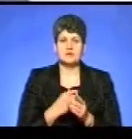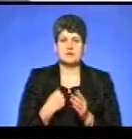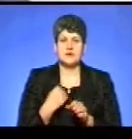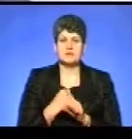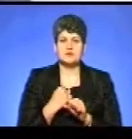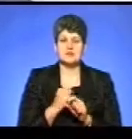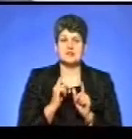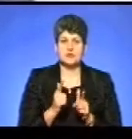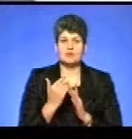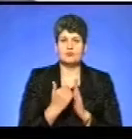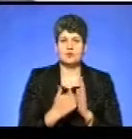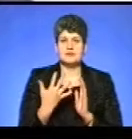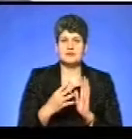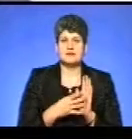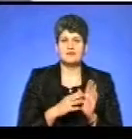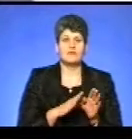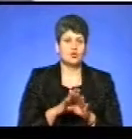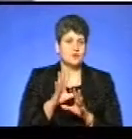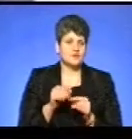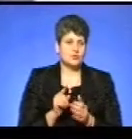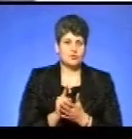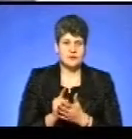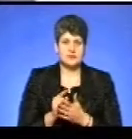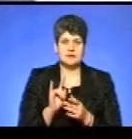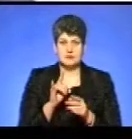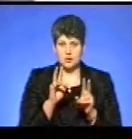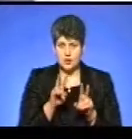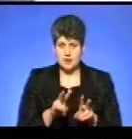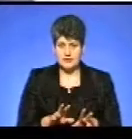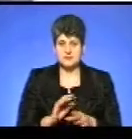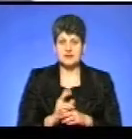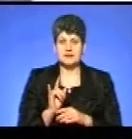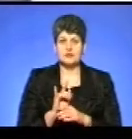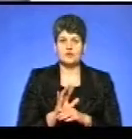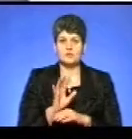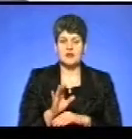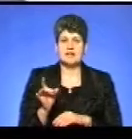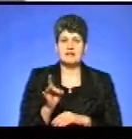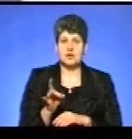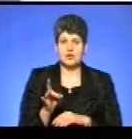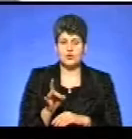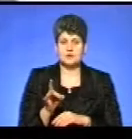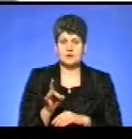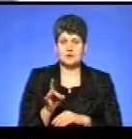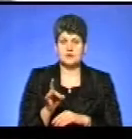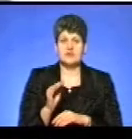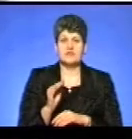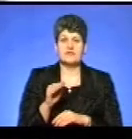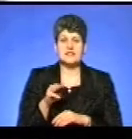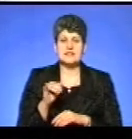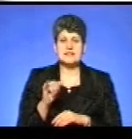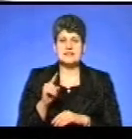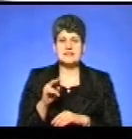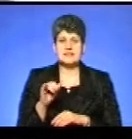659-го. Виконувала всі обов'язки, дитину оглядали, ми дитину відправили були до районного фтизіатра